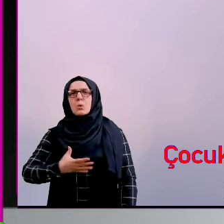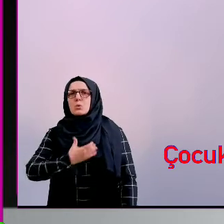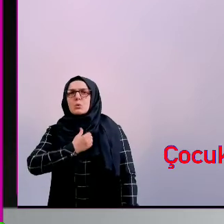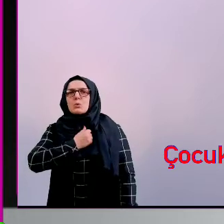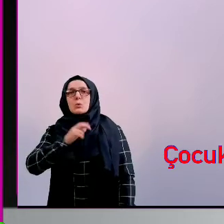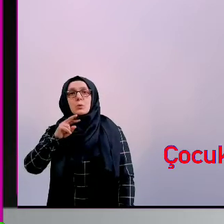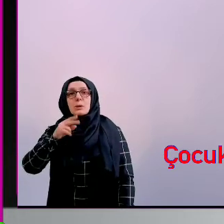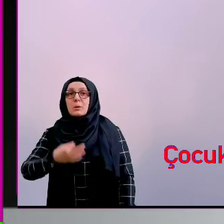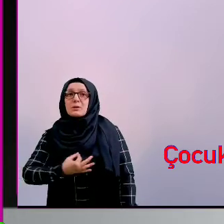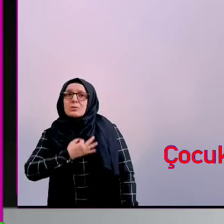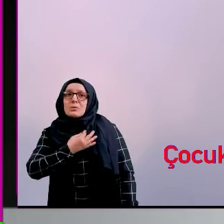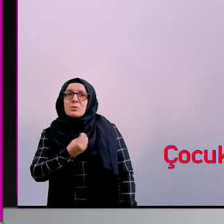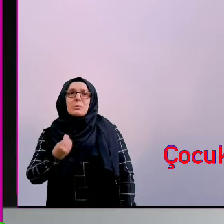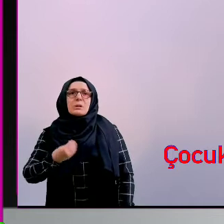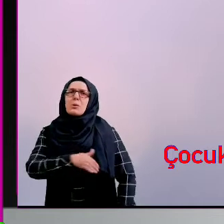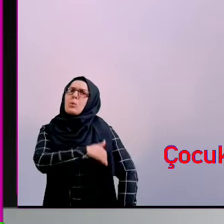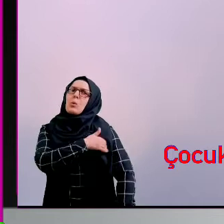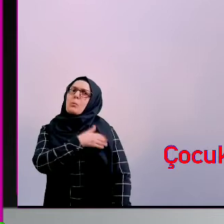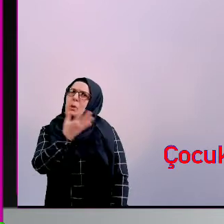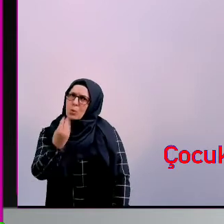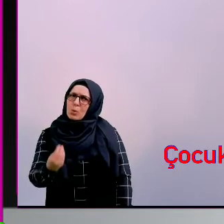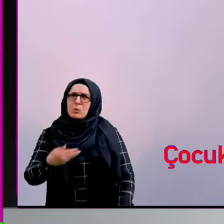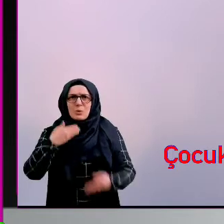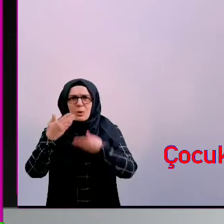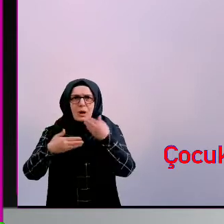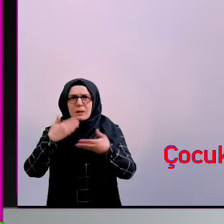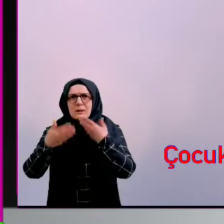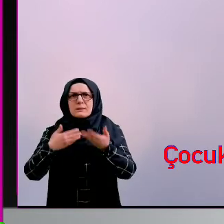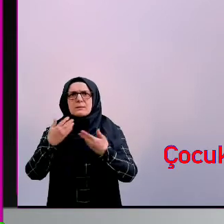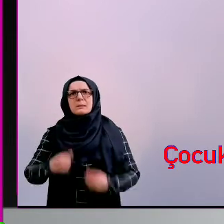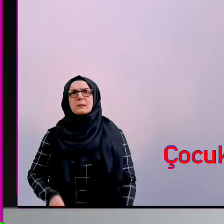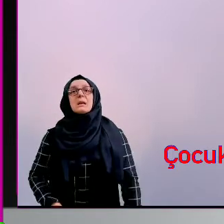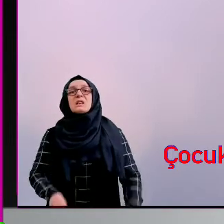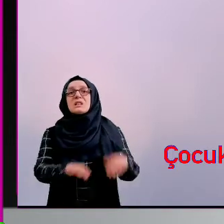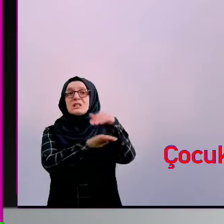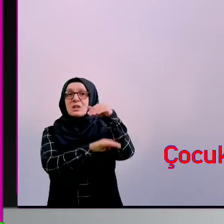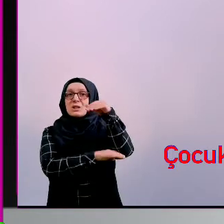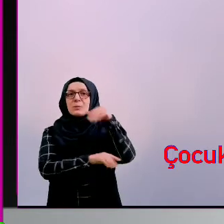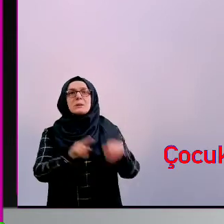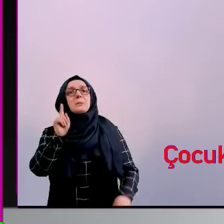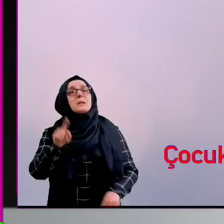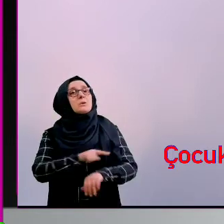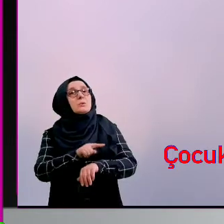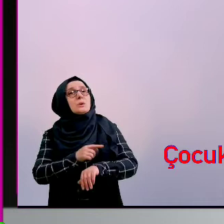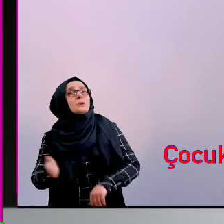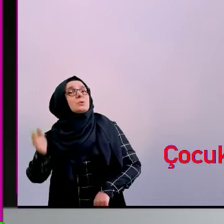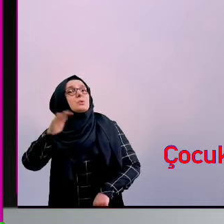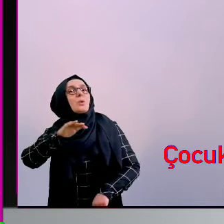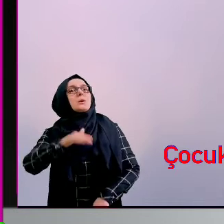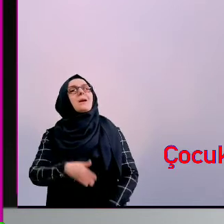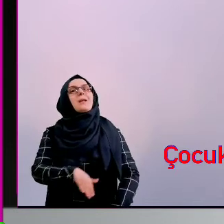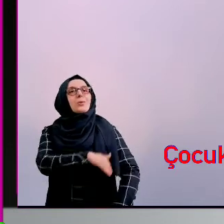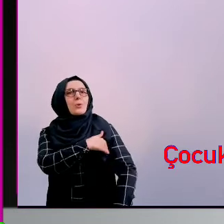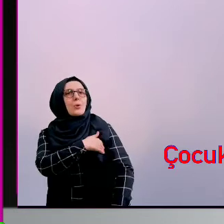duyguların normal olduğunu anlatın. Bu stresli dönemin ve yaşadıkları duyguların geçici olduğunu, yaşamın bir süre sonra